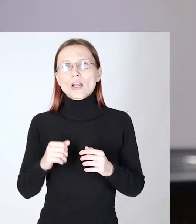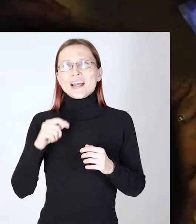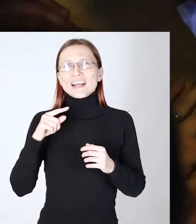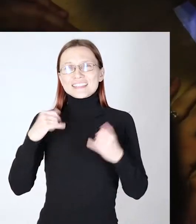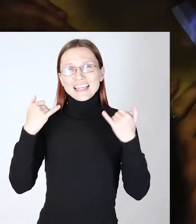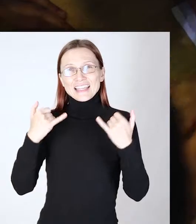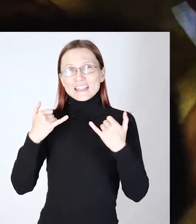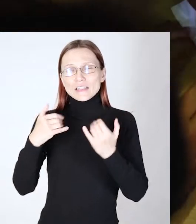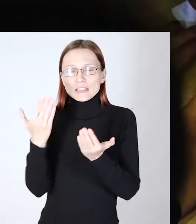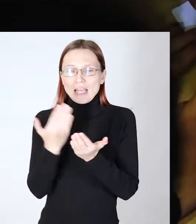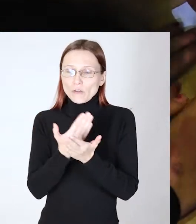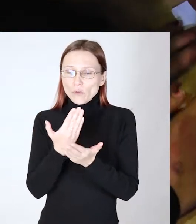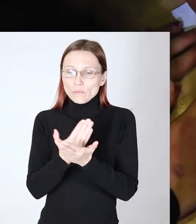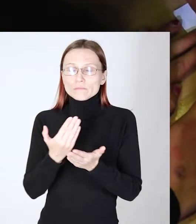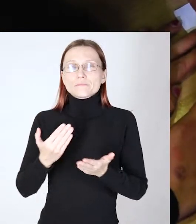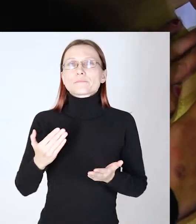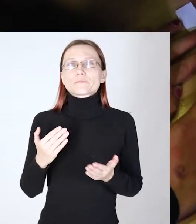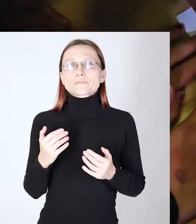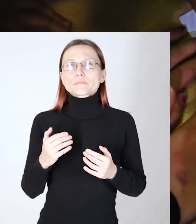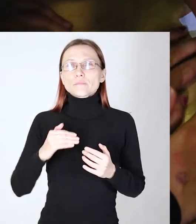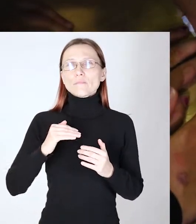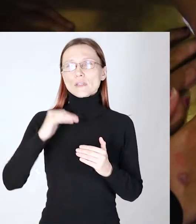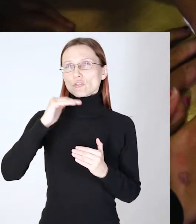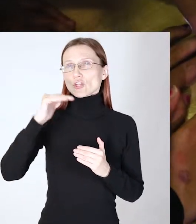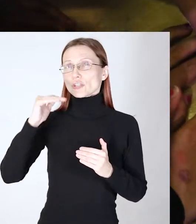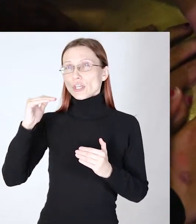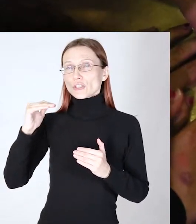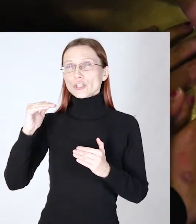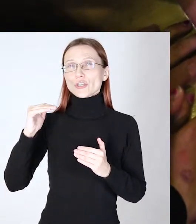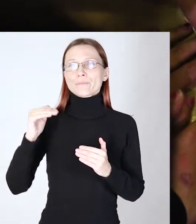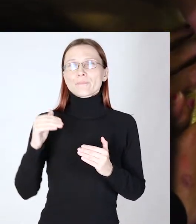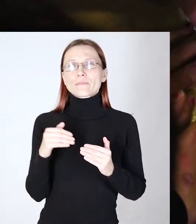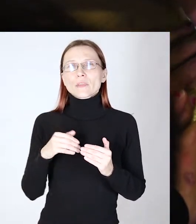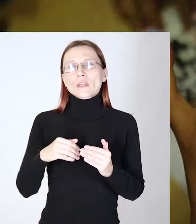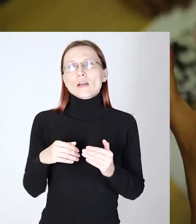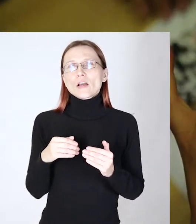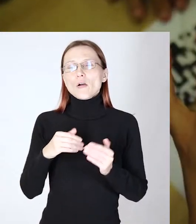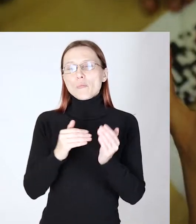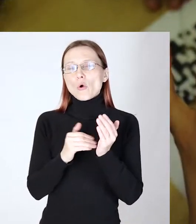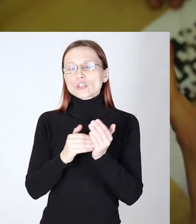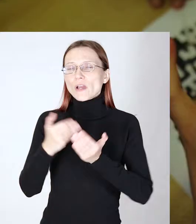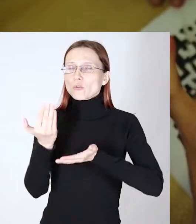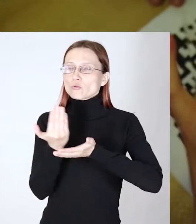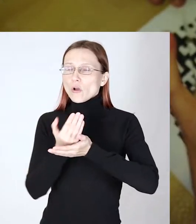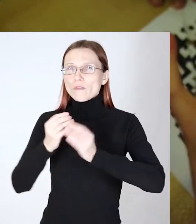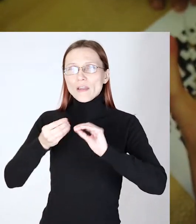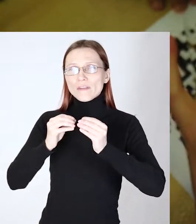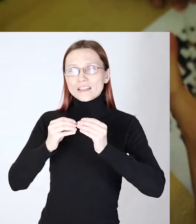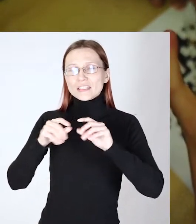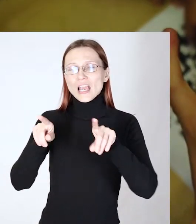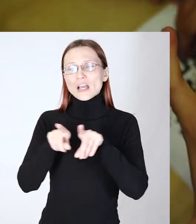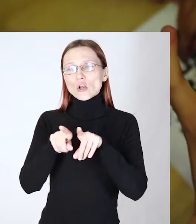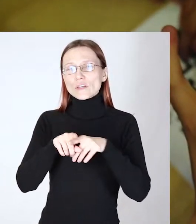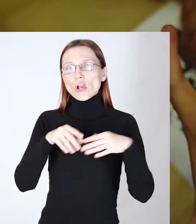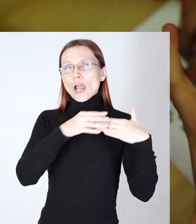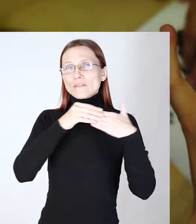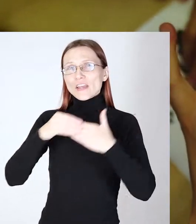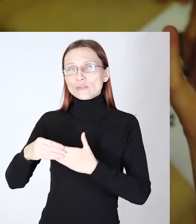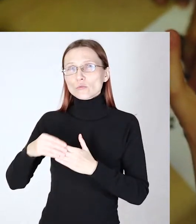odkedy sa začalo hovoriť o neformálnom vzdelávaní, tak je veľmi dôležité sledovať aktuálne trendy. A keďže aktuálnym trendom sú